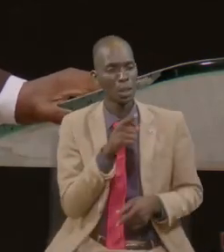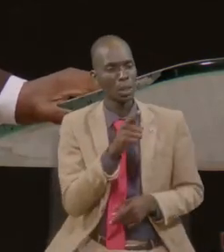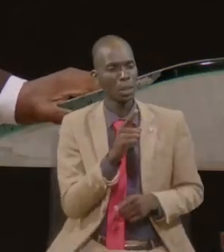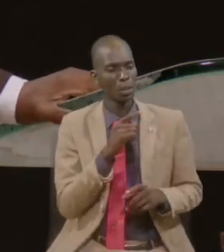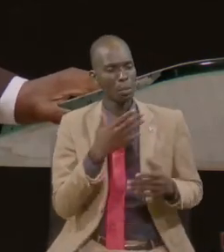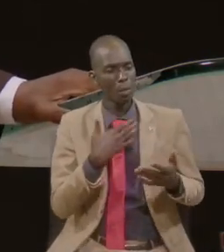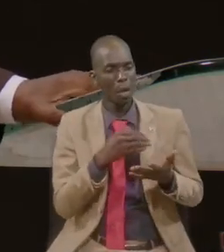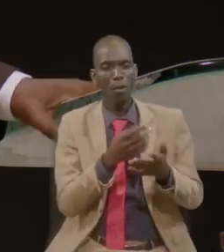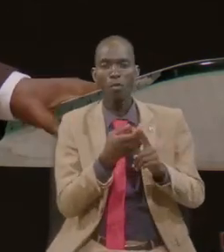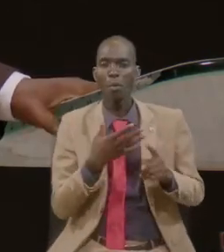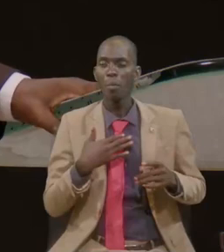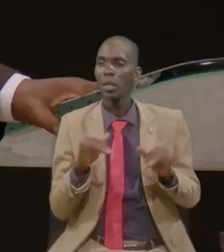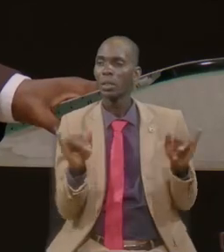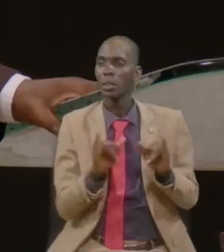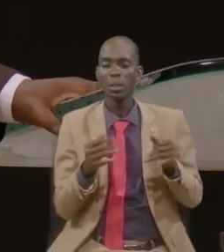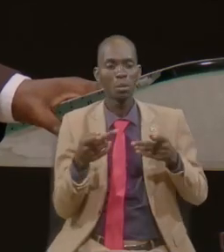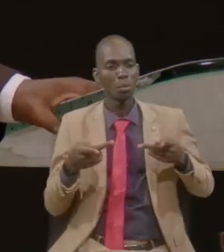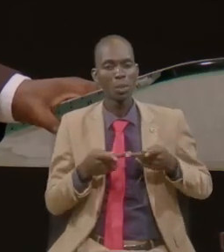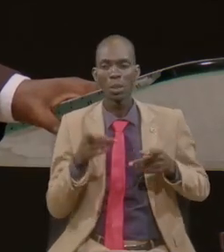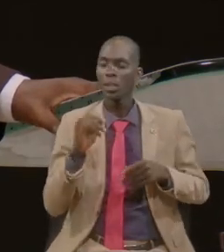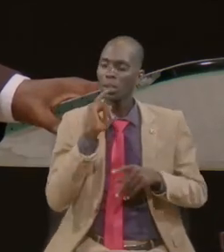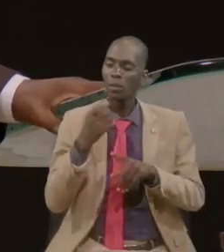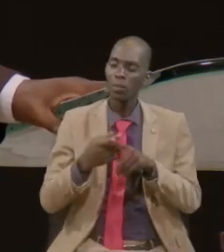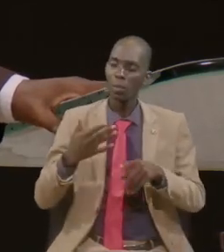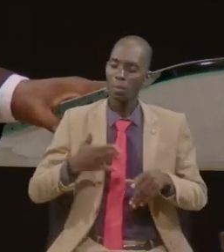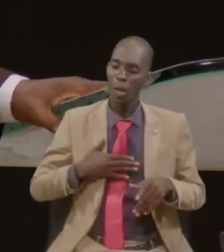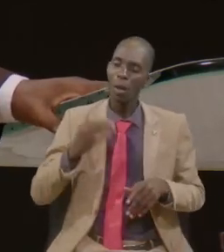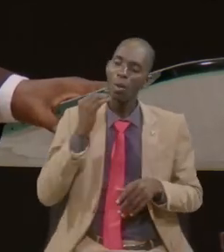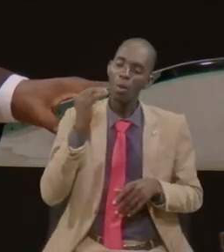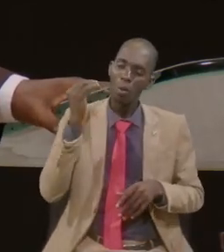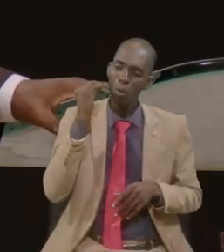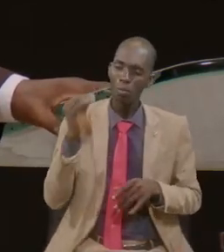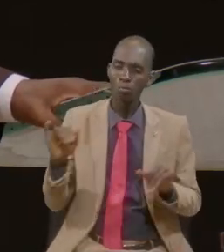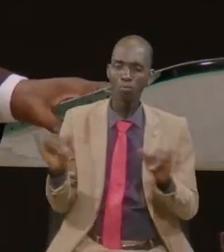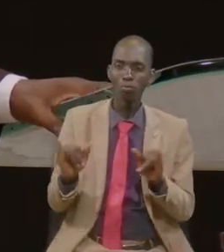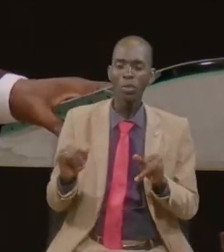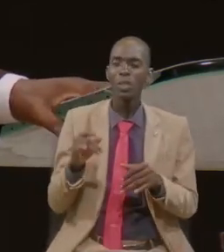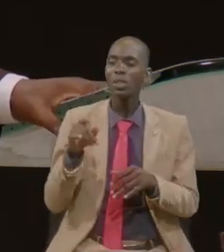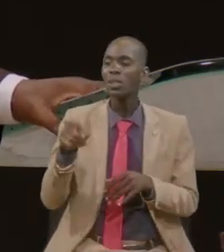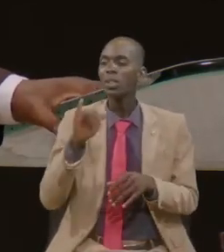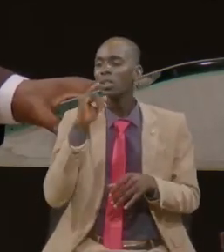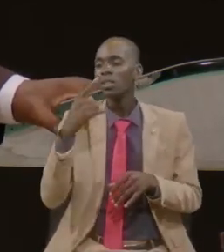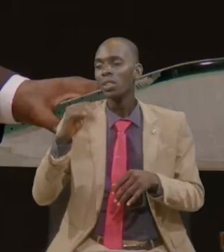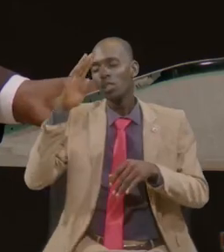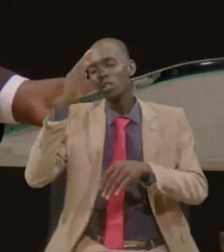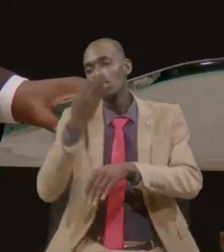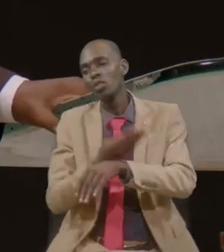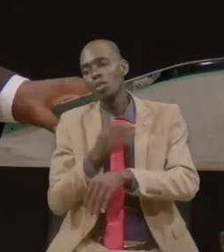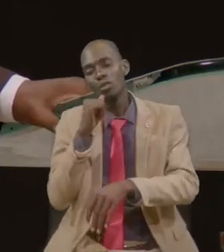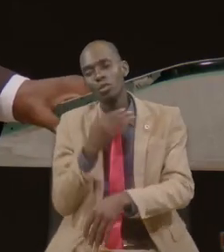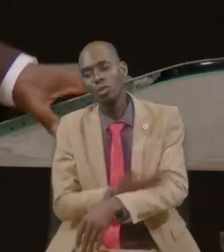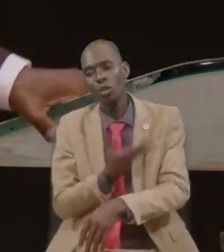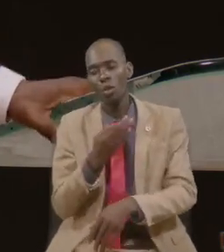que favoritisme n'est pas bon. Il est de notre tribu. Il parle mon dialecte. Il